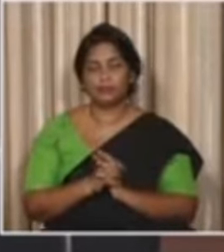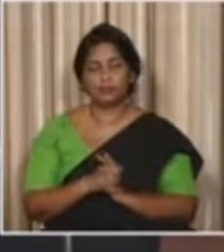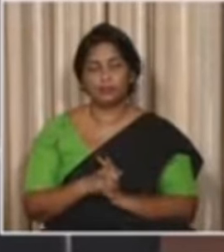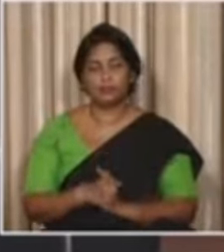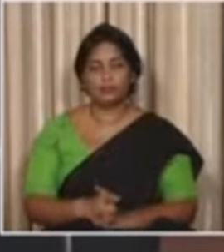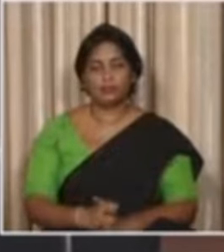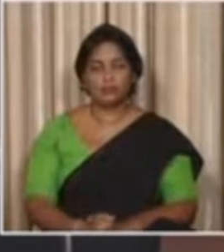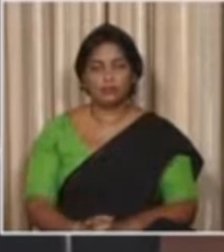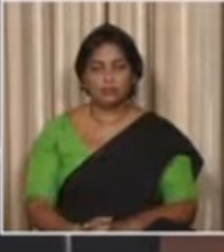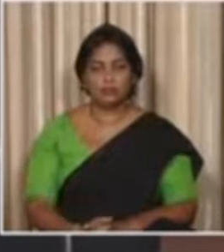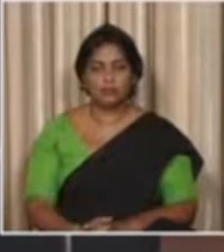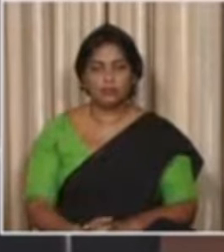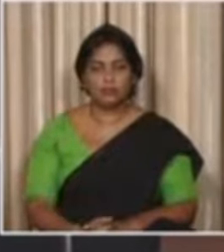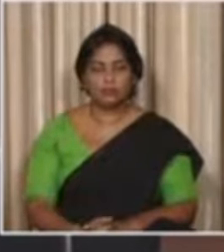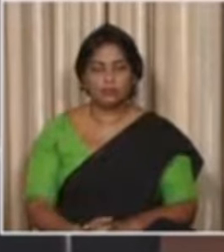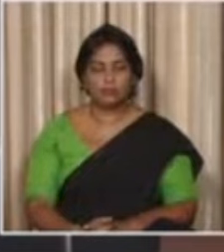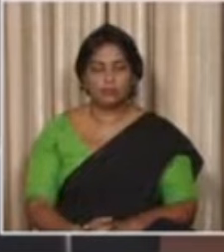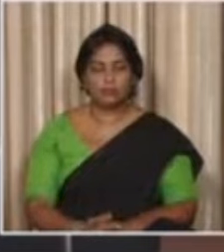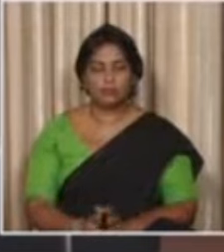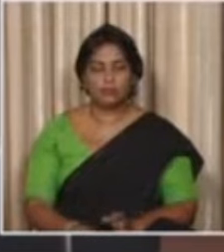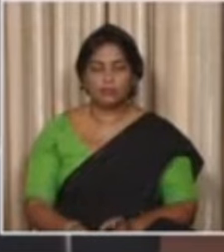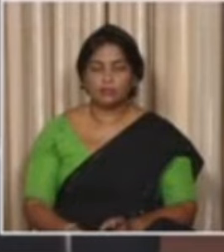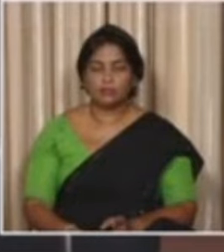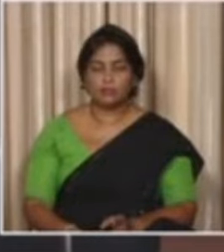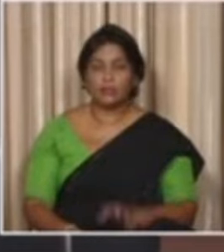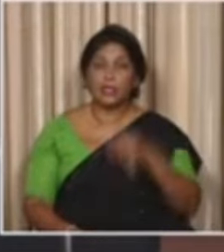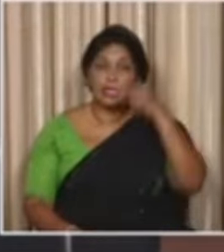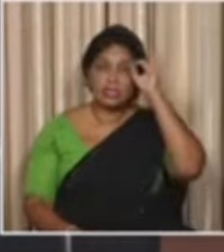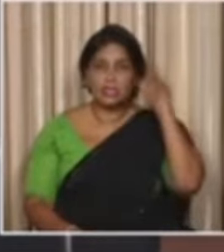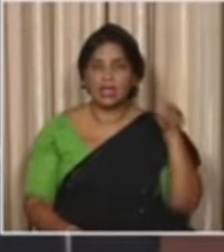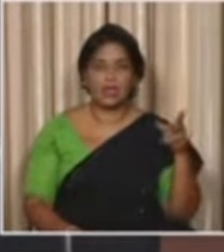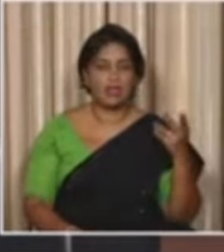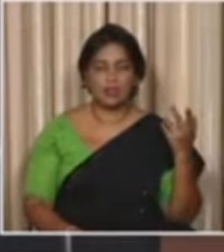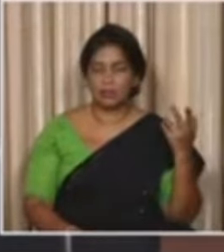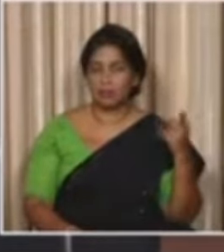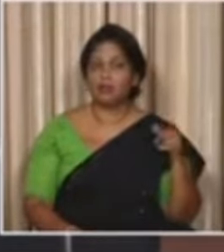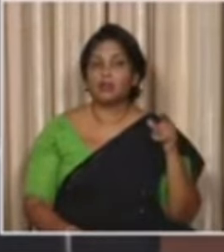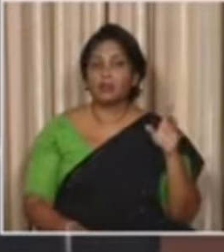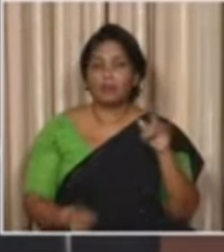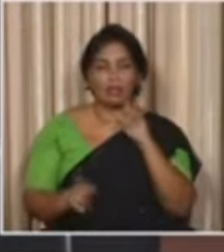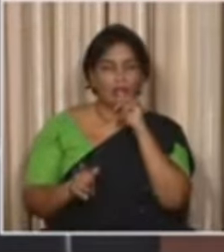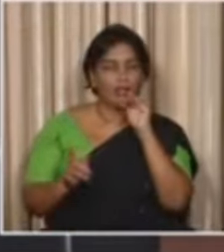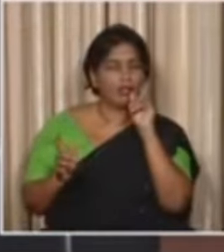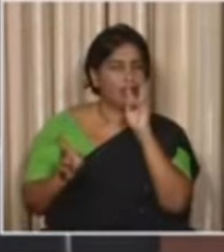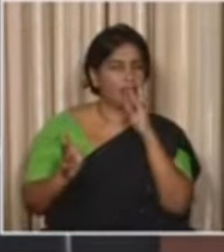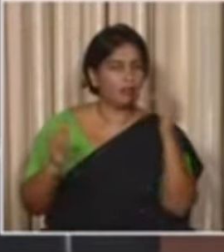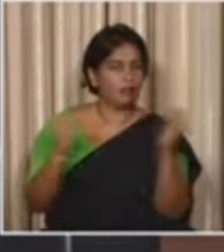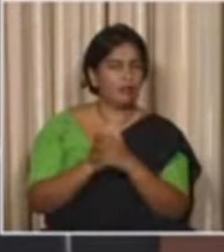කෙනෙක්ද එතකොට නමුත් සිංහල එකේ ඒක නැහැ මේ අය කොලේ වල ඔතුබලව